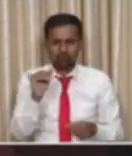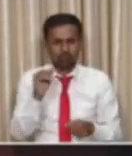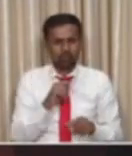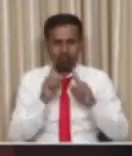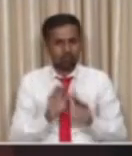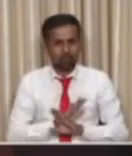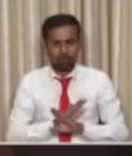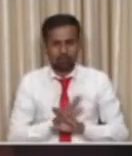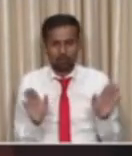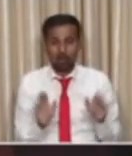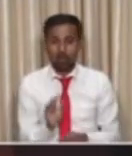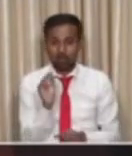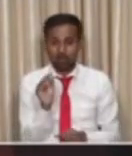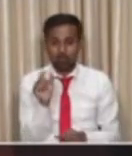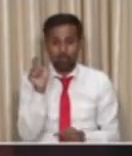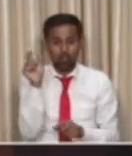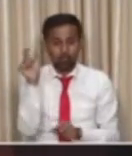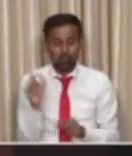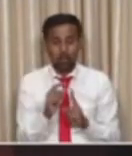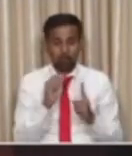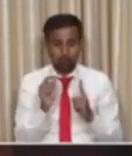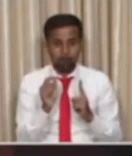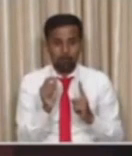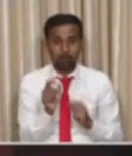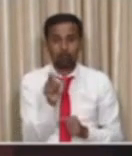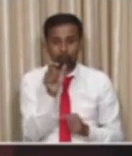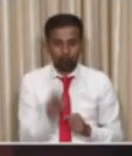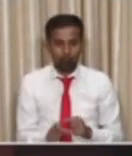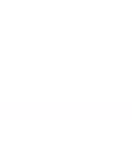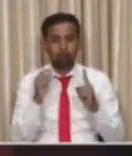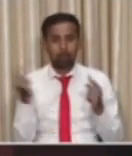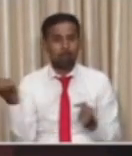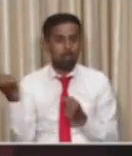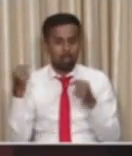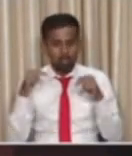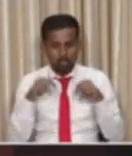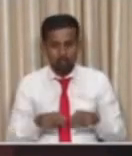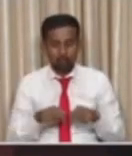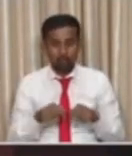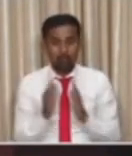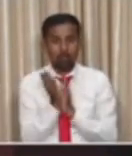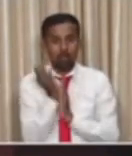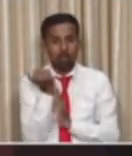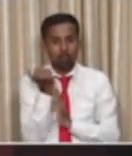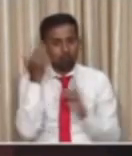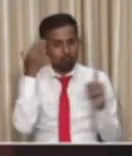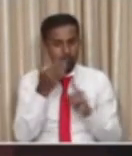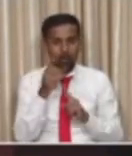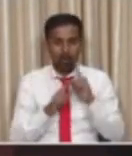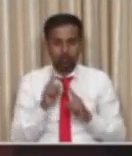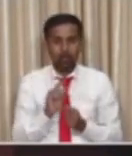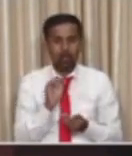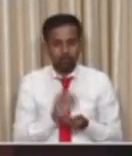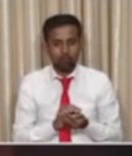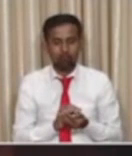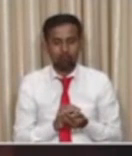කතා කරනව නෙවෙයි. නමුත් එතුමාට පාර්ලිමේන්තු මන්ත්‍රීවරයෙක් හැටියට මේ පාර්ලිමේන්තුවට ඇවිල්ලා එතුමාගේ වරප්‍රසාද ගැන කතා කරන්නට අයිතිය තිබෙනවා. ඒ